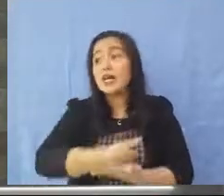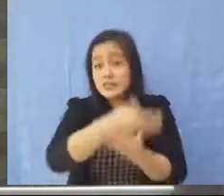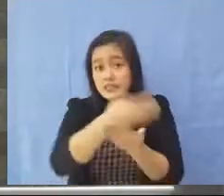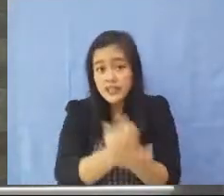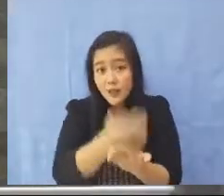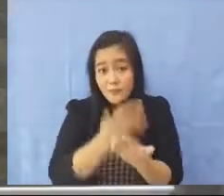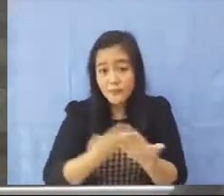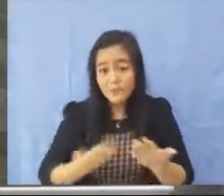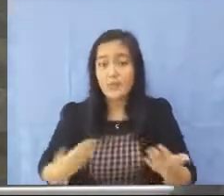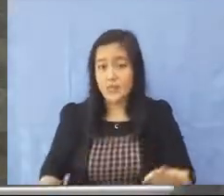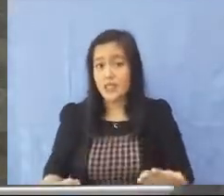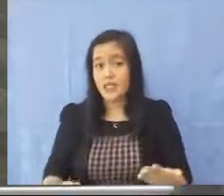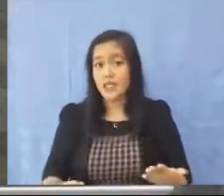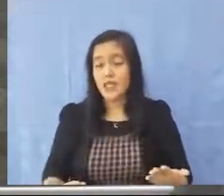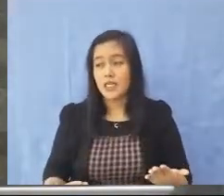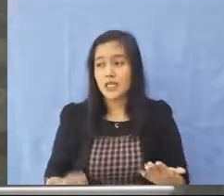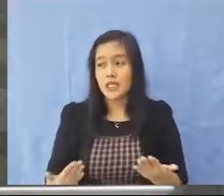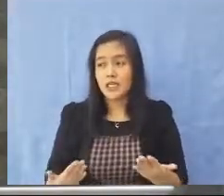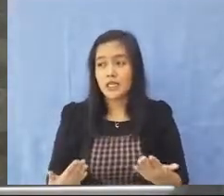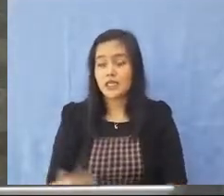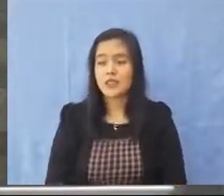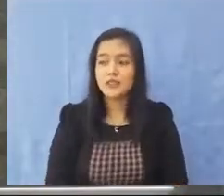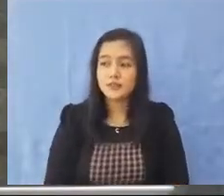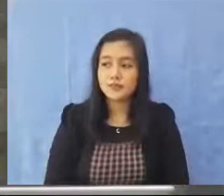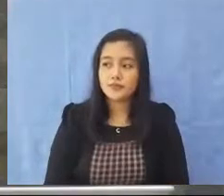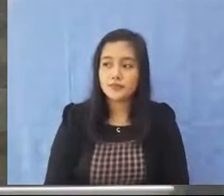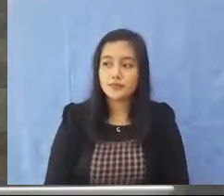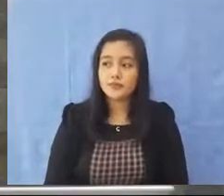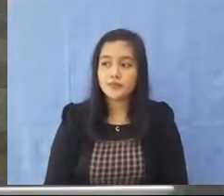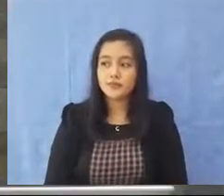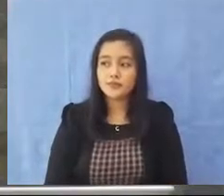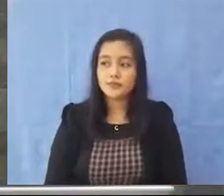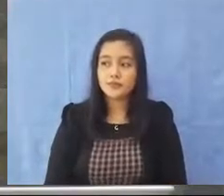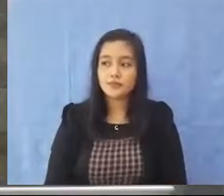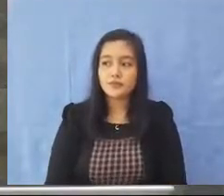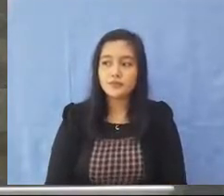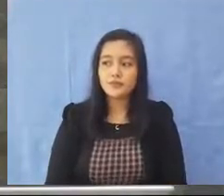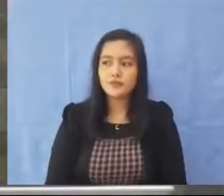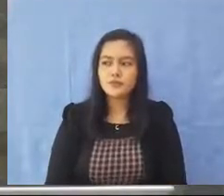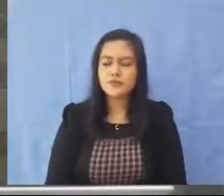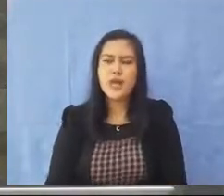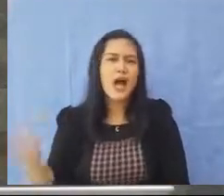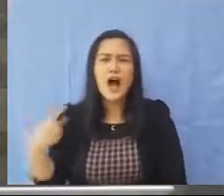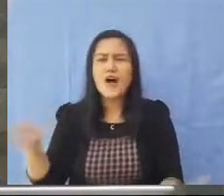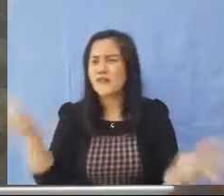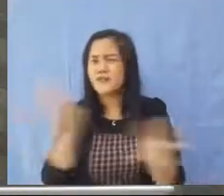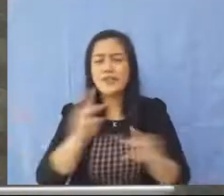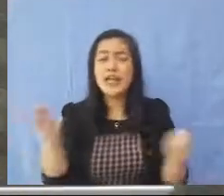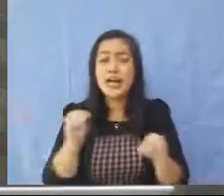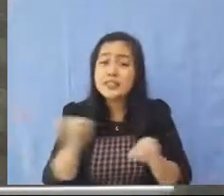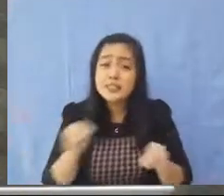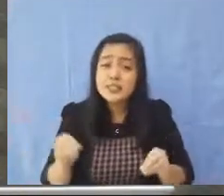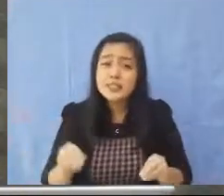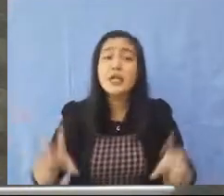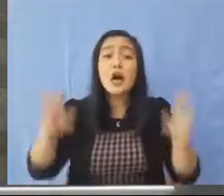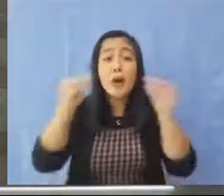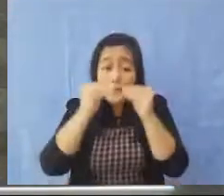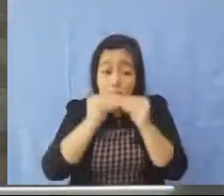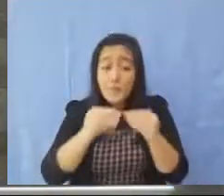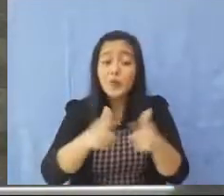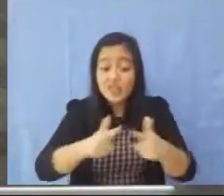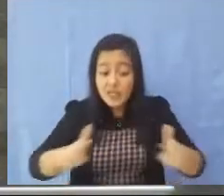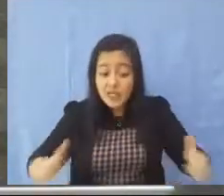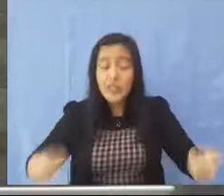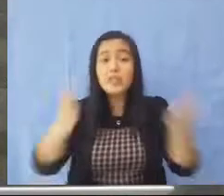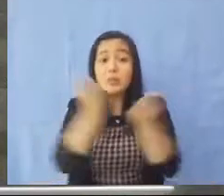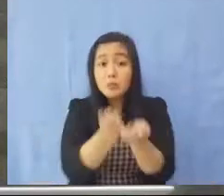na merong mahalaga, mahalagang libro, mas mabigat itong libro na to kaysa sa libro na to. No, pantay-pantay po yan.